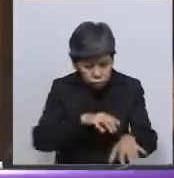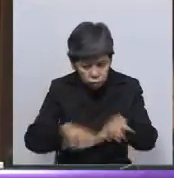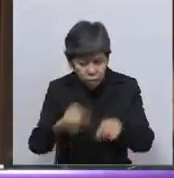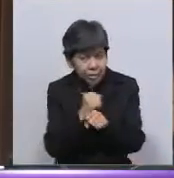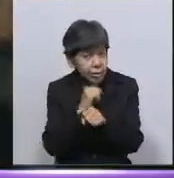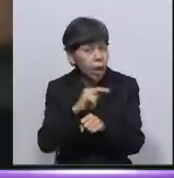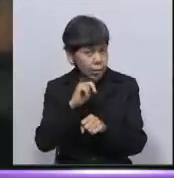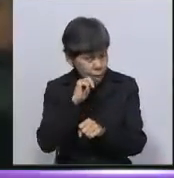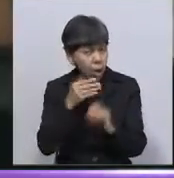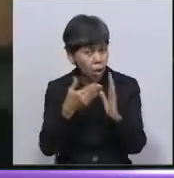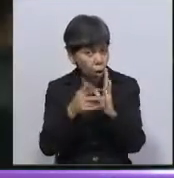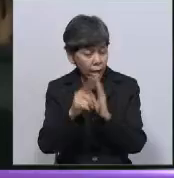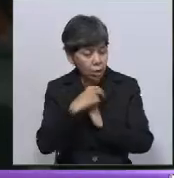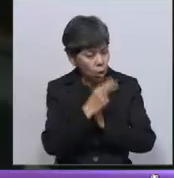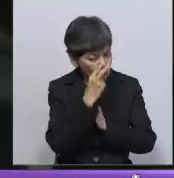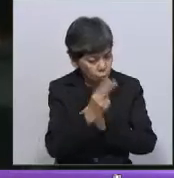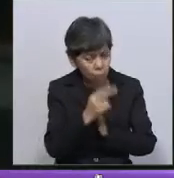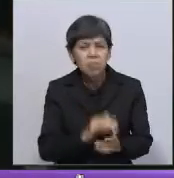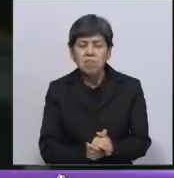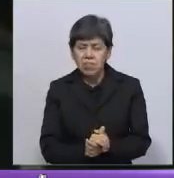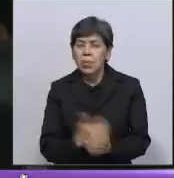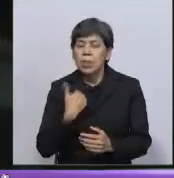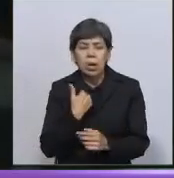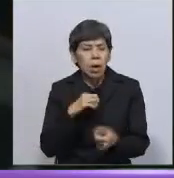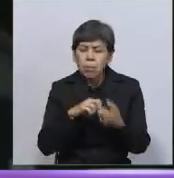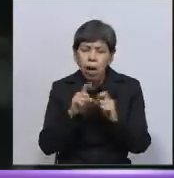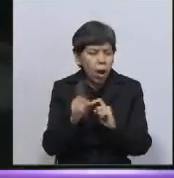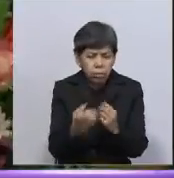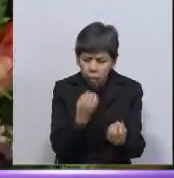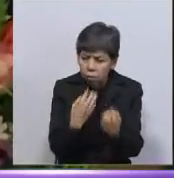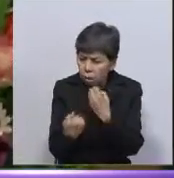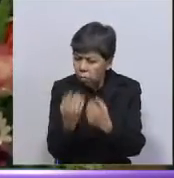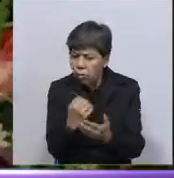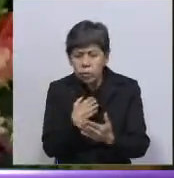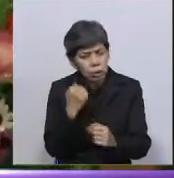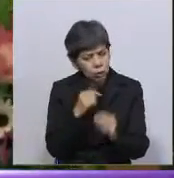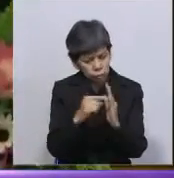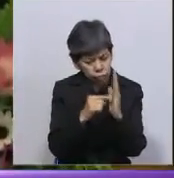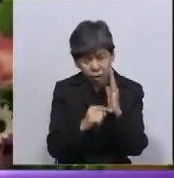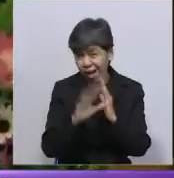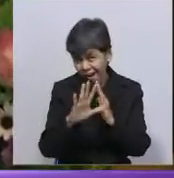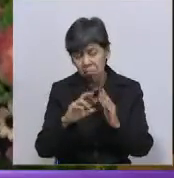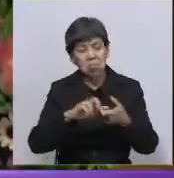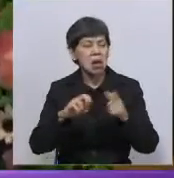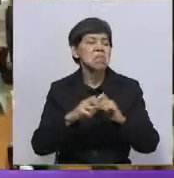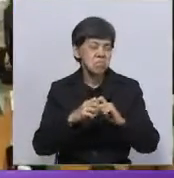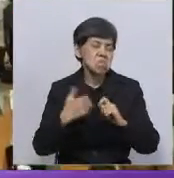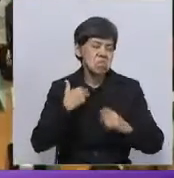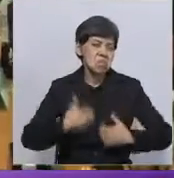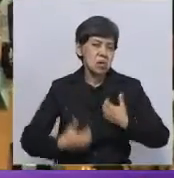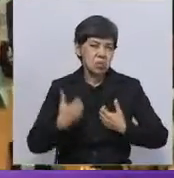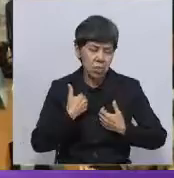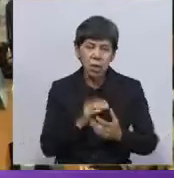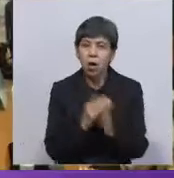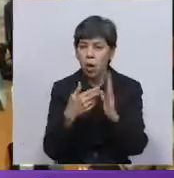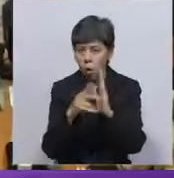การน้ำในพื้นที่ภาคอีสานรวมทั้งรับฟังผลกระทบและการช่วยเหลือใน5จังหวัดที่ได้รับผลกระทบได้แก่จังหวั